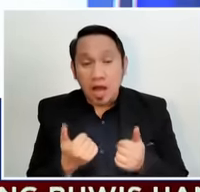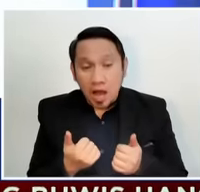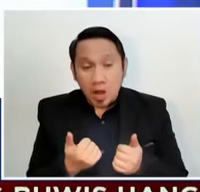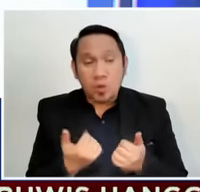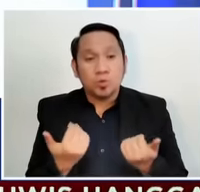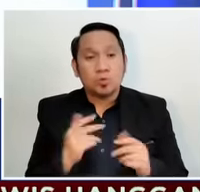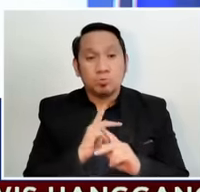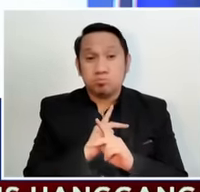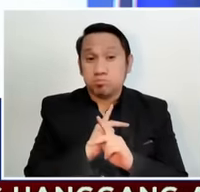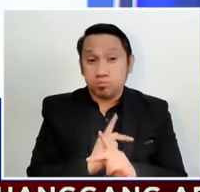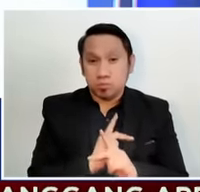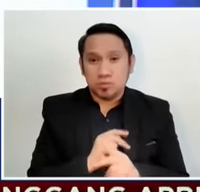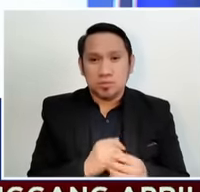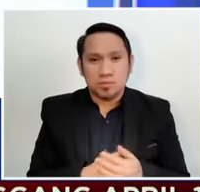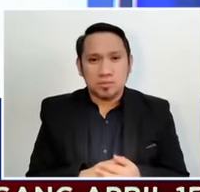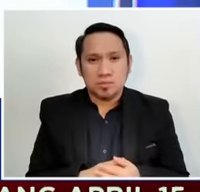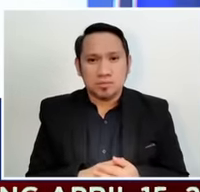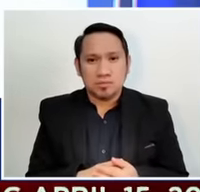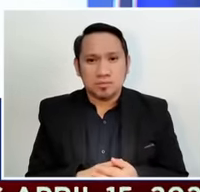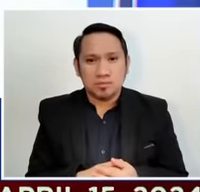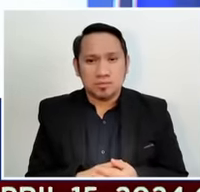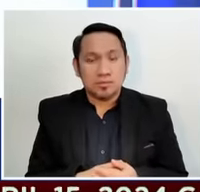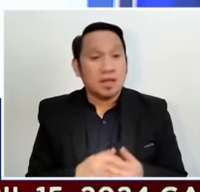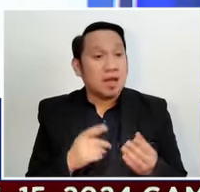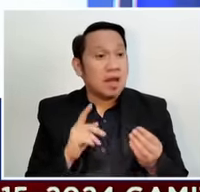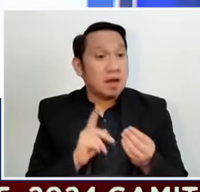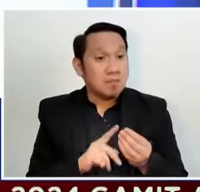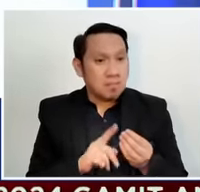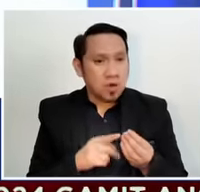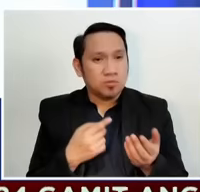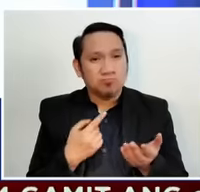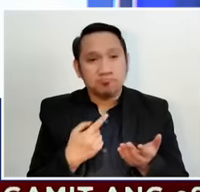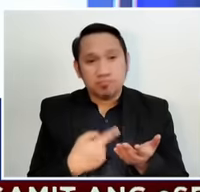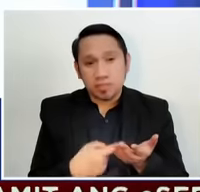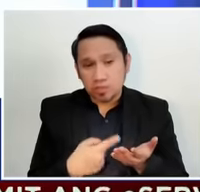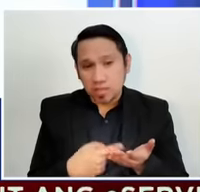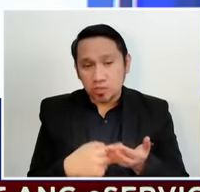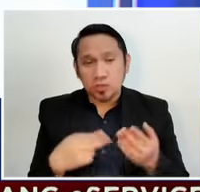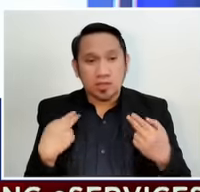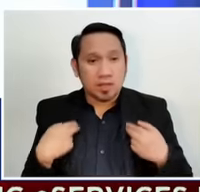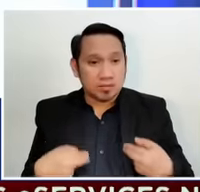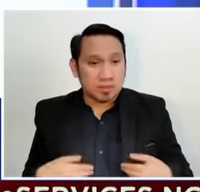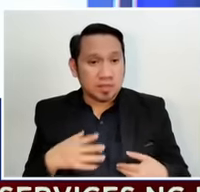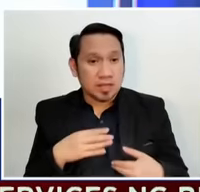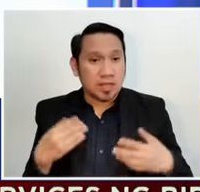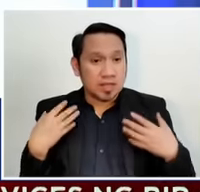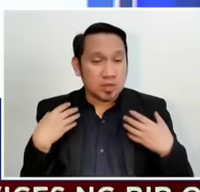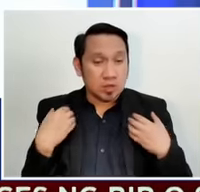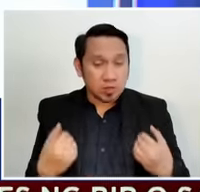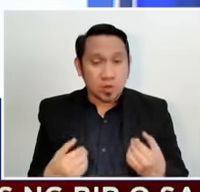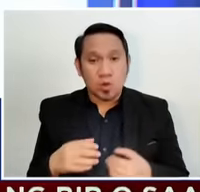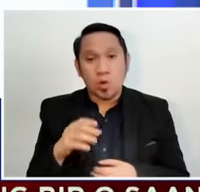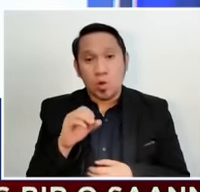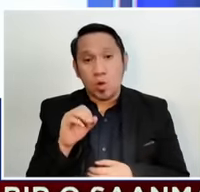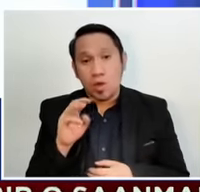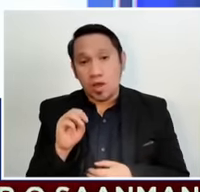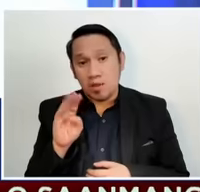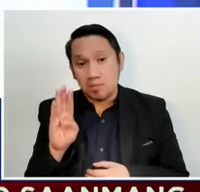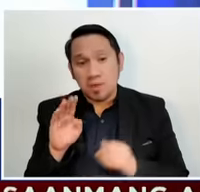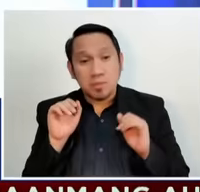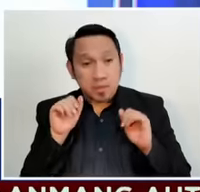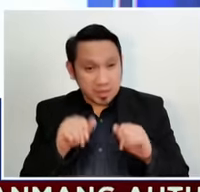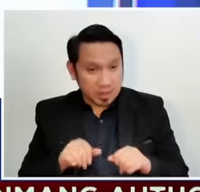ka mapa-OMG sa usaping health at wellness, sagot ka ng OMD na mapapanood sa YouTube channel